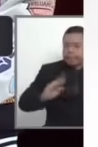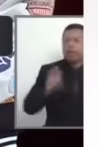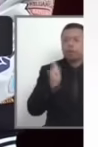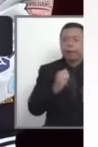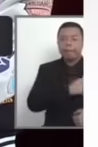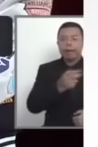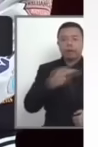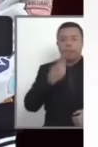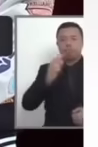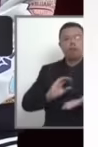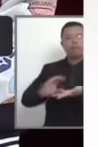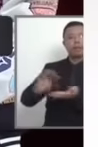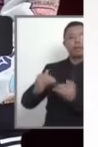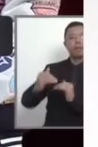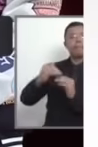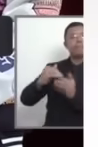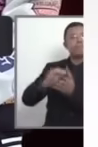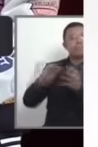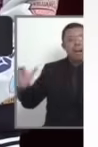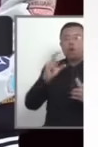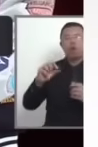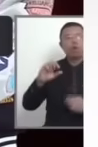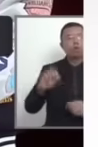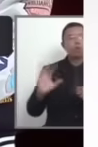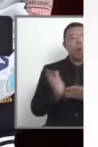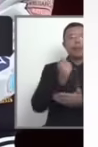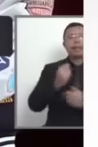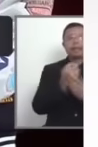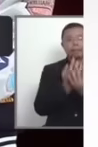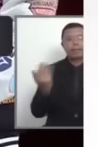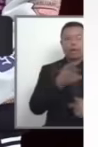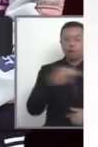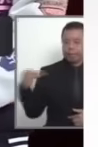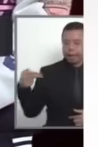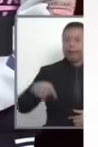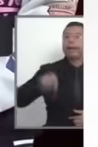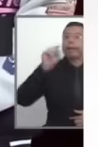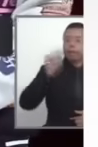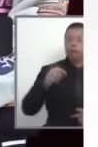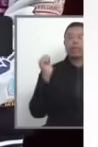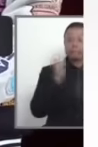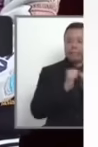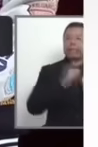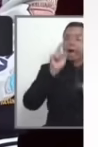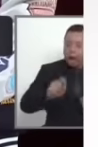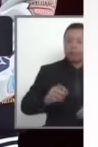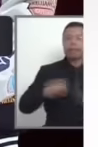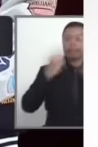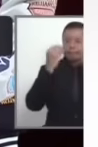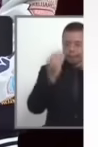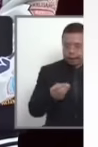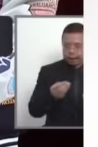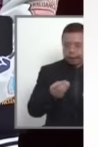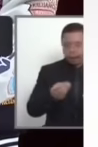proses politik yang demokrasi ya, yang demokratis, itu juga penting sekali tentang kesetaraan gitu ya. Artinya kepentingan itu bukan